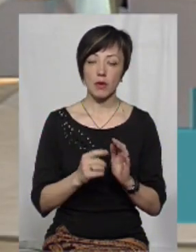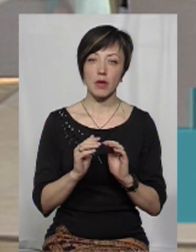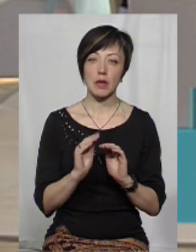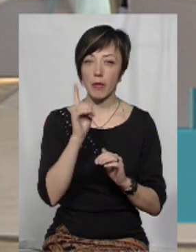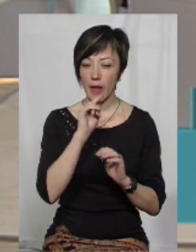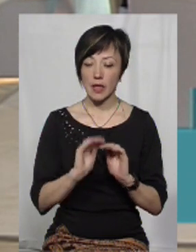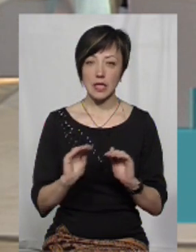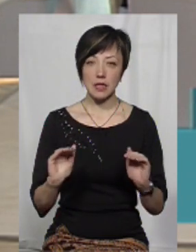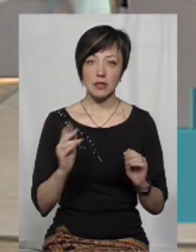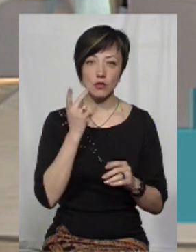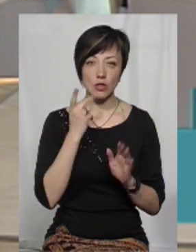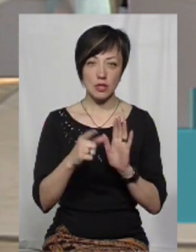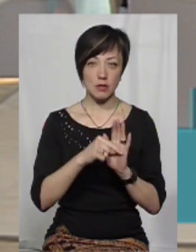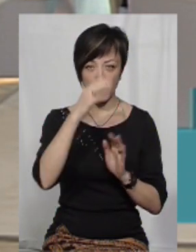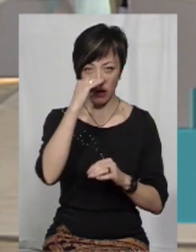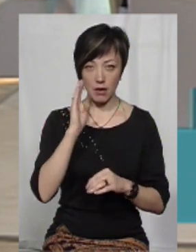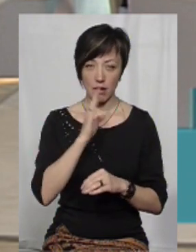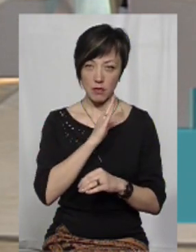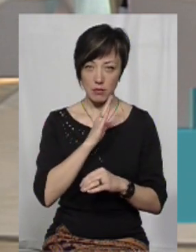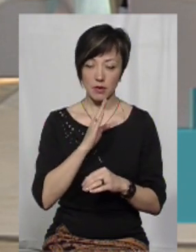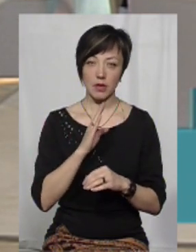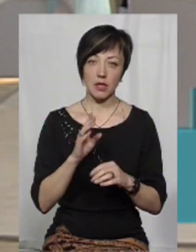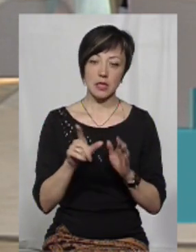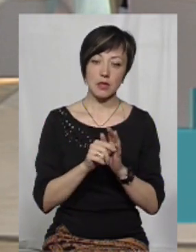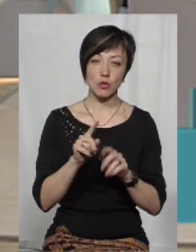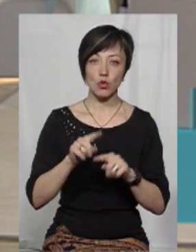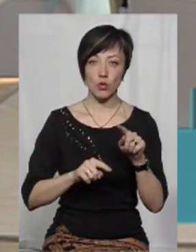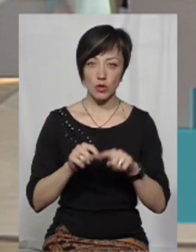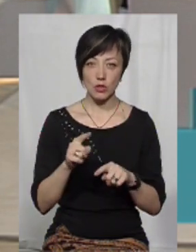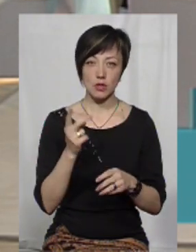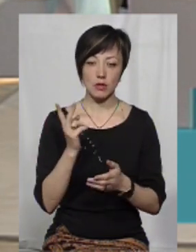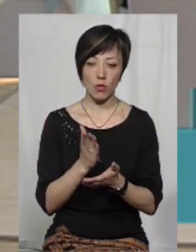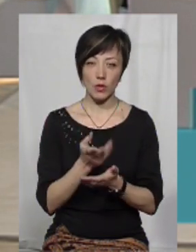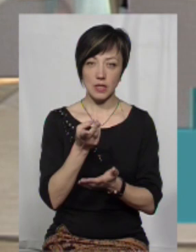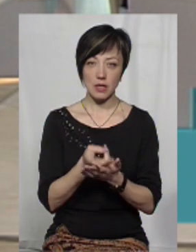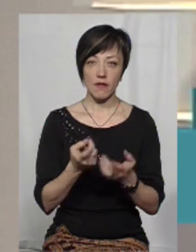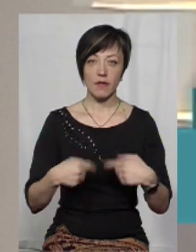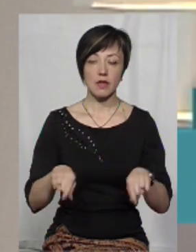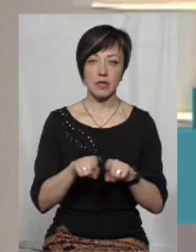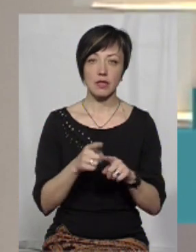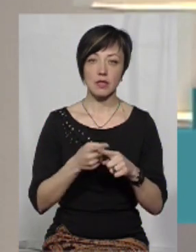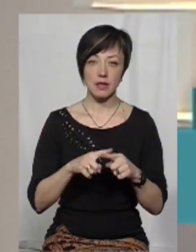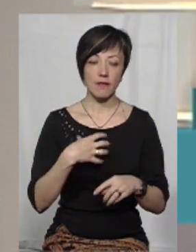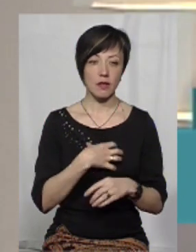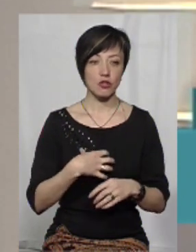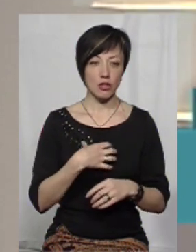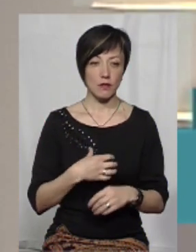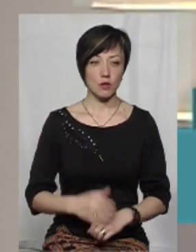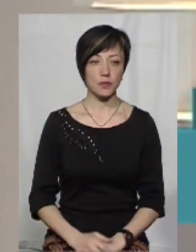діти, вони зазвичай з батьками, з одним з батьків чи з кимось з родичів знаходяться у відділенні, тому це теж